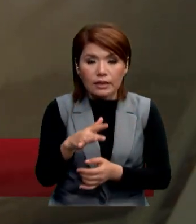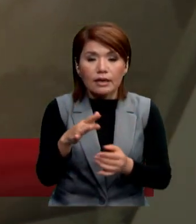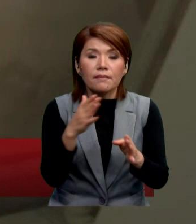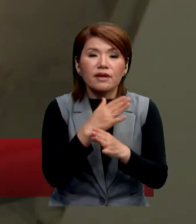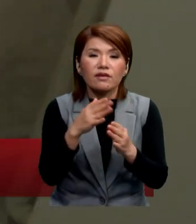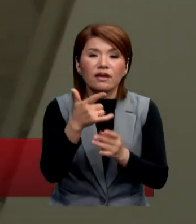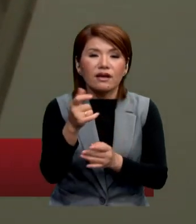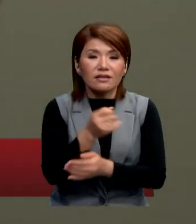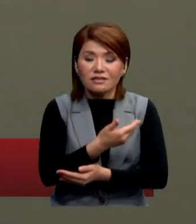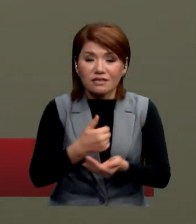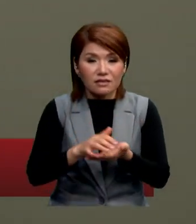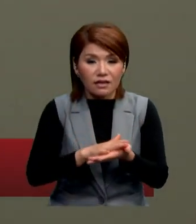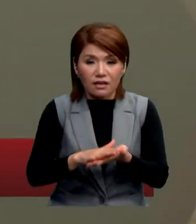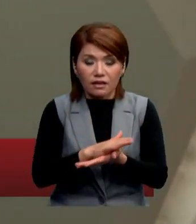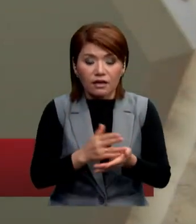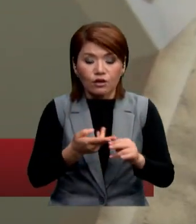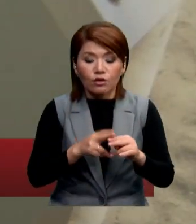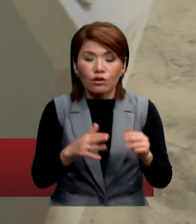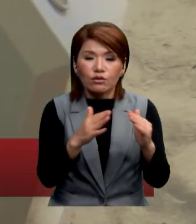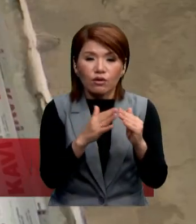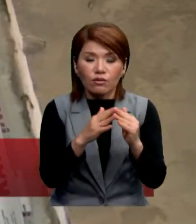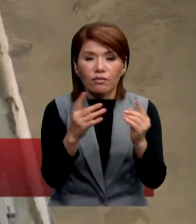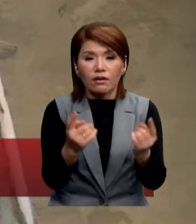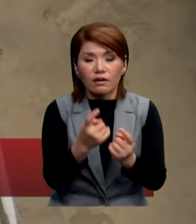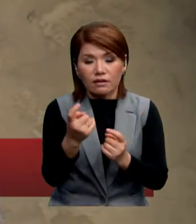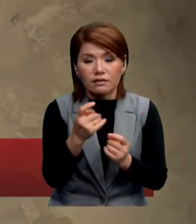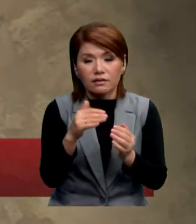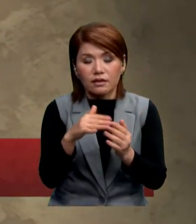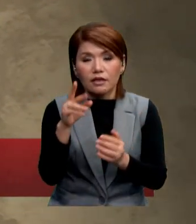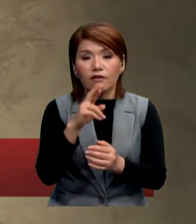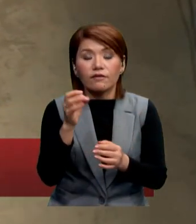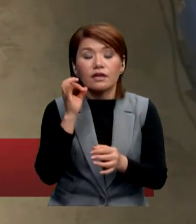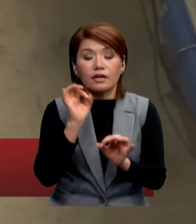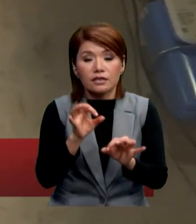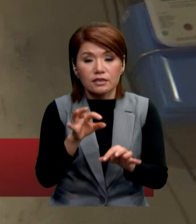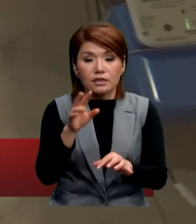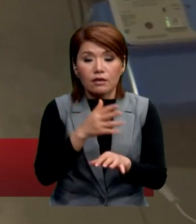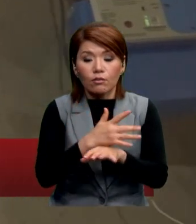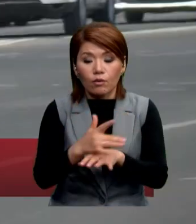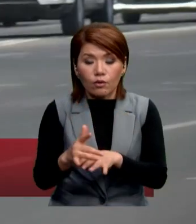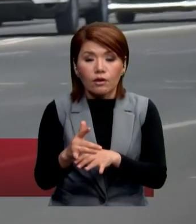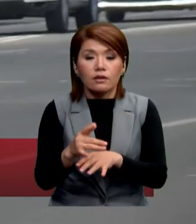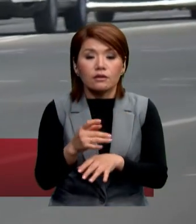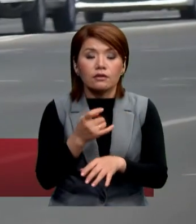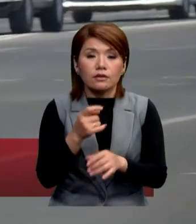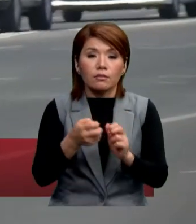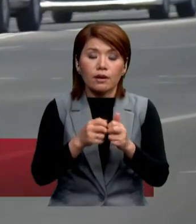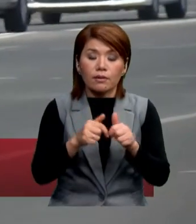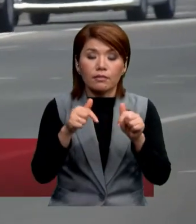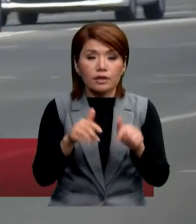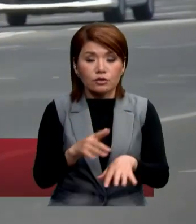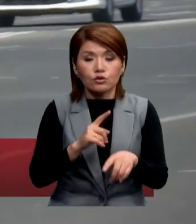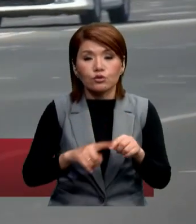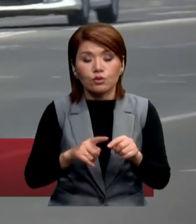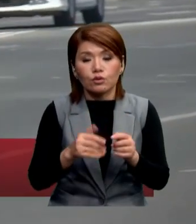нет в принципе. Голубое топливо в частные дома, как высказался в январе президент, проводят со скрипом. Решать проблему